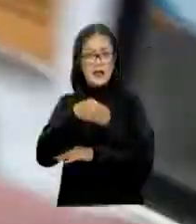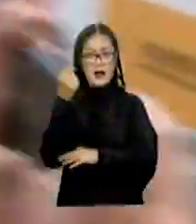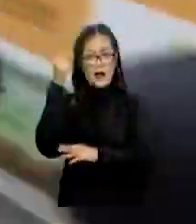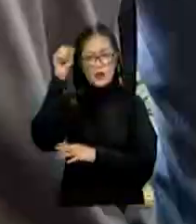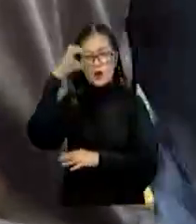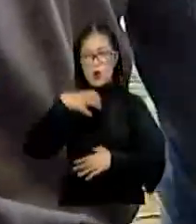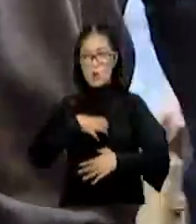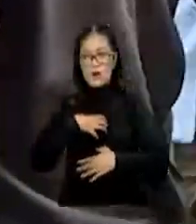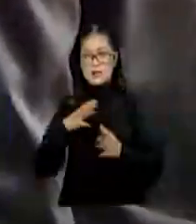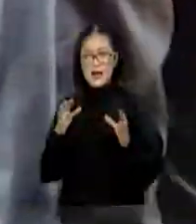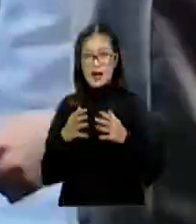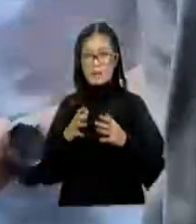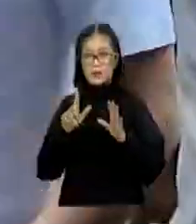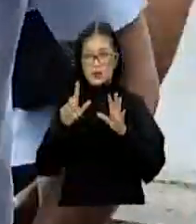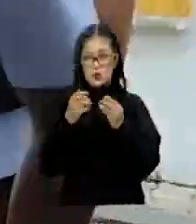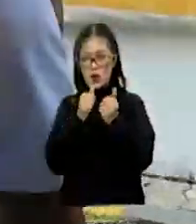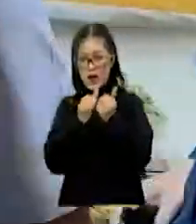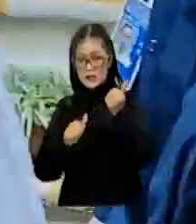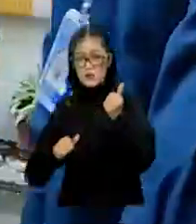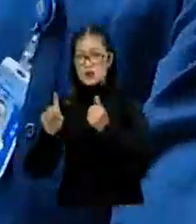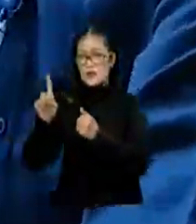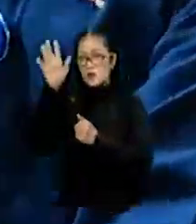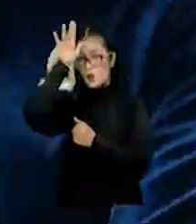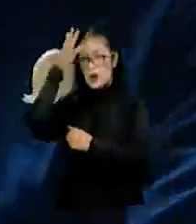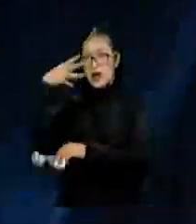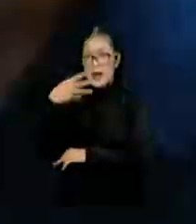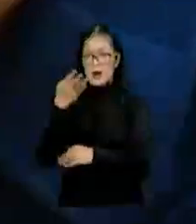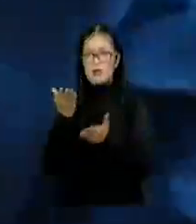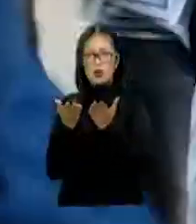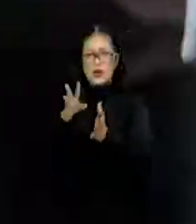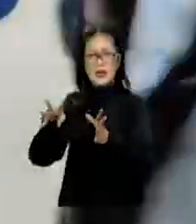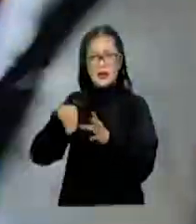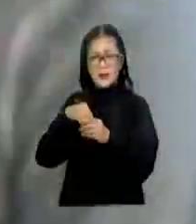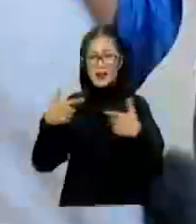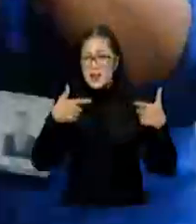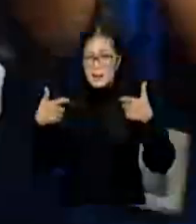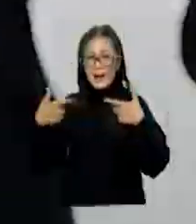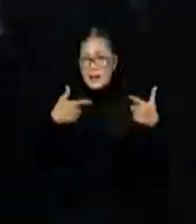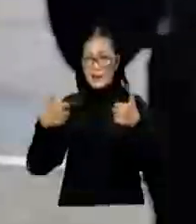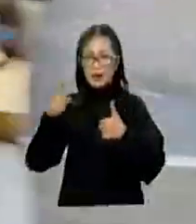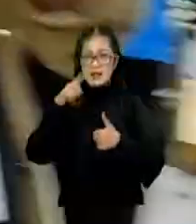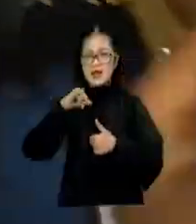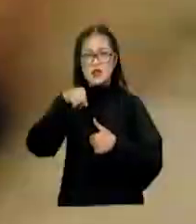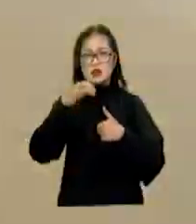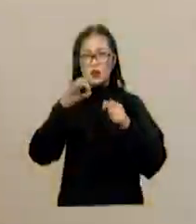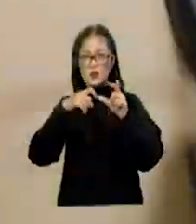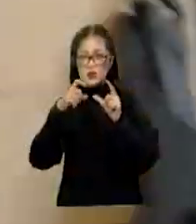ketujuh ajudan yang dipanggil, satu di antaranya adalah Barada E yang disebut-sebut terlibat baku tembak dengan Brigadir Yosua.